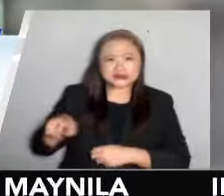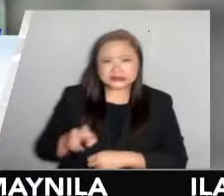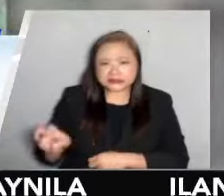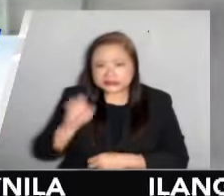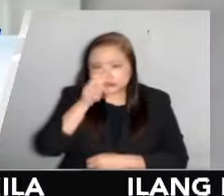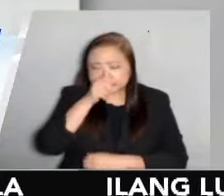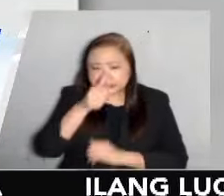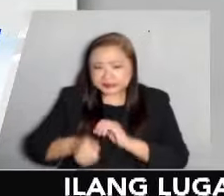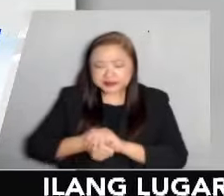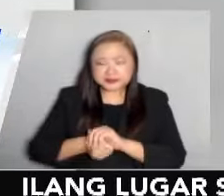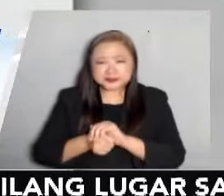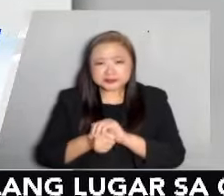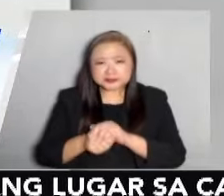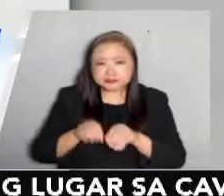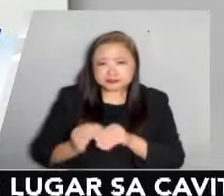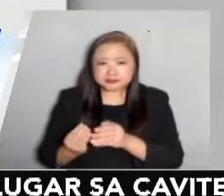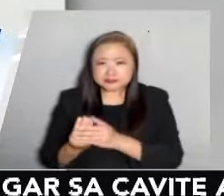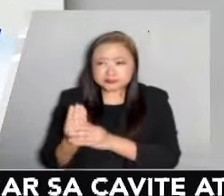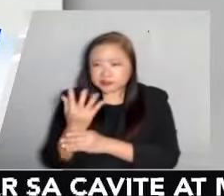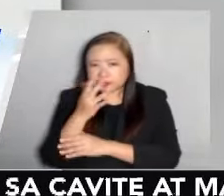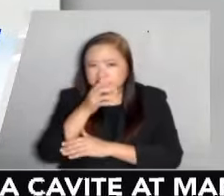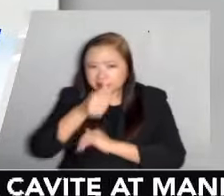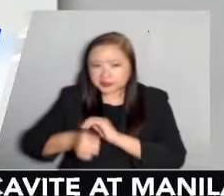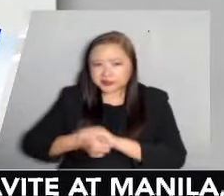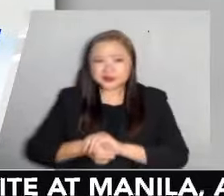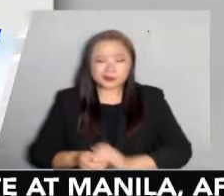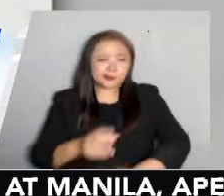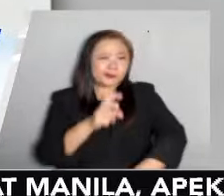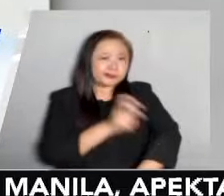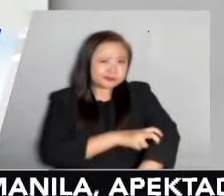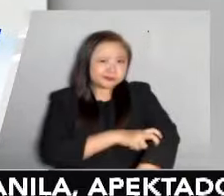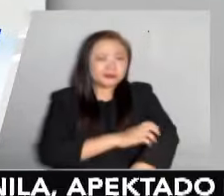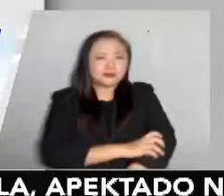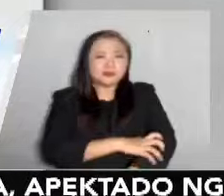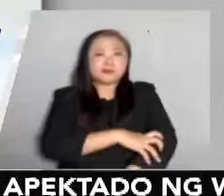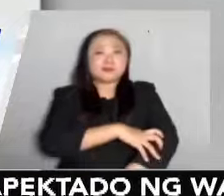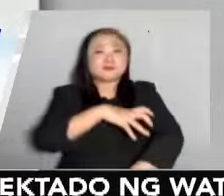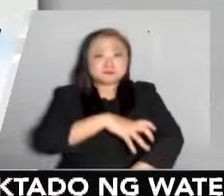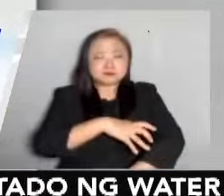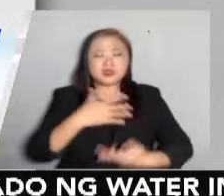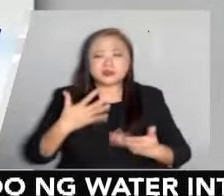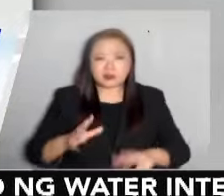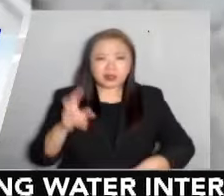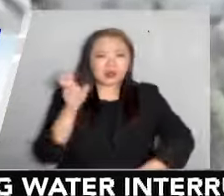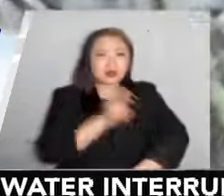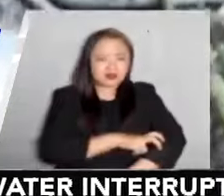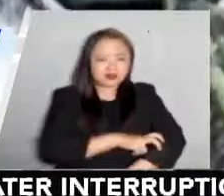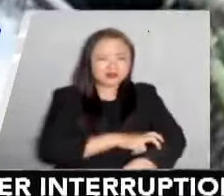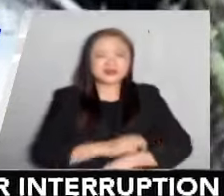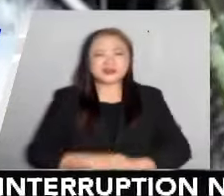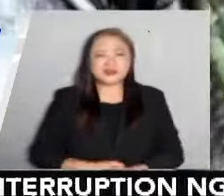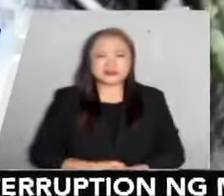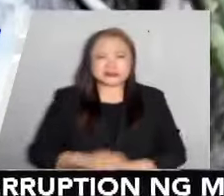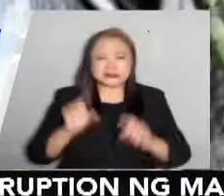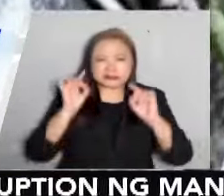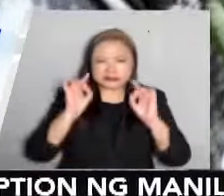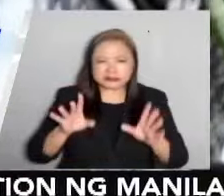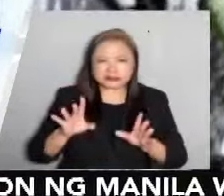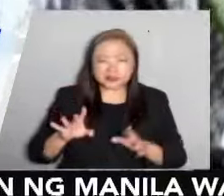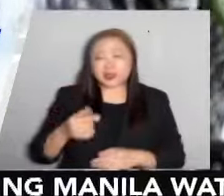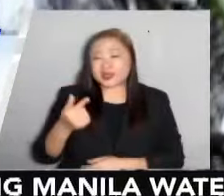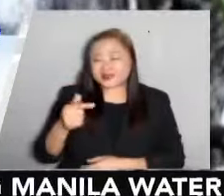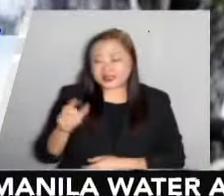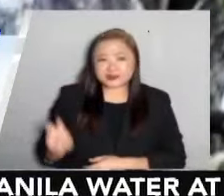daw namaga at bumigat ang kamay ng lalaki matapos siyang tuklawid. Delikado pong makagat ng green pit viper dahil lubha